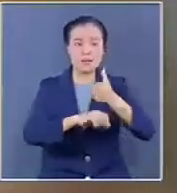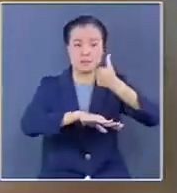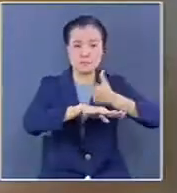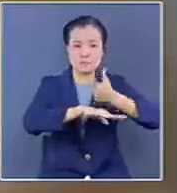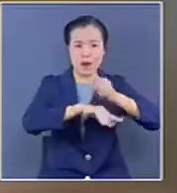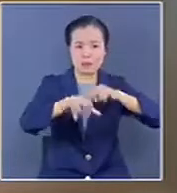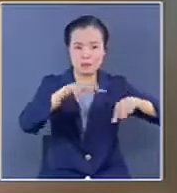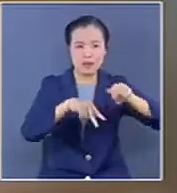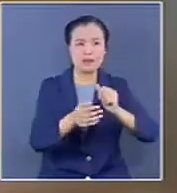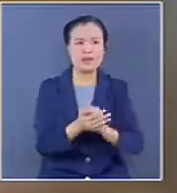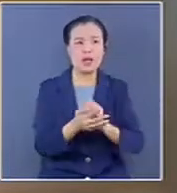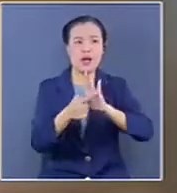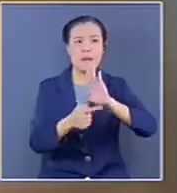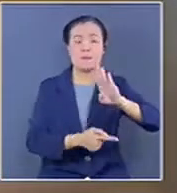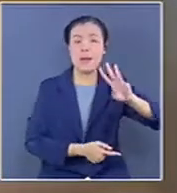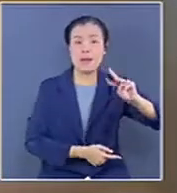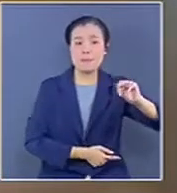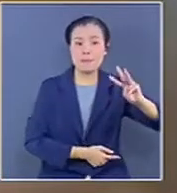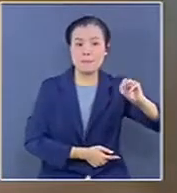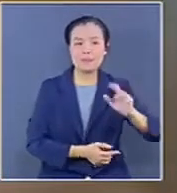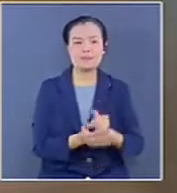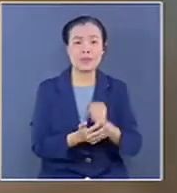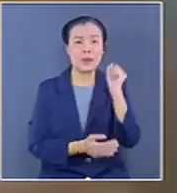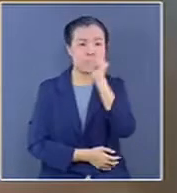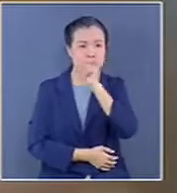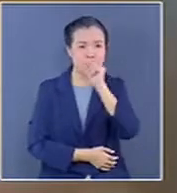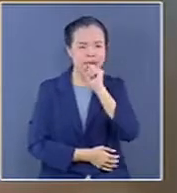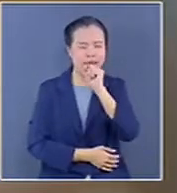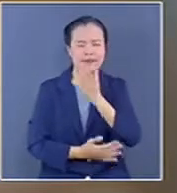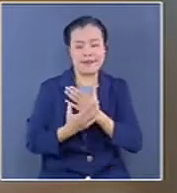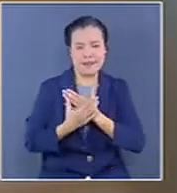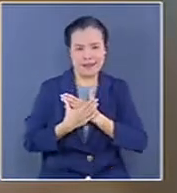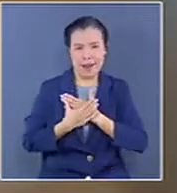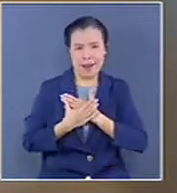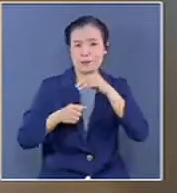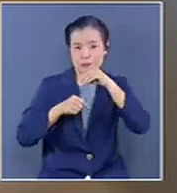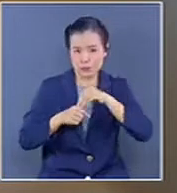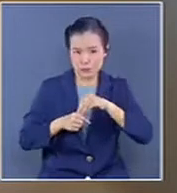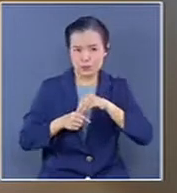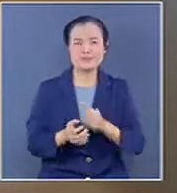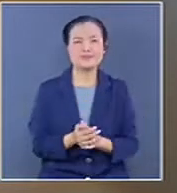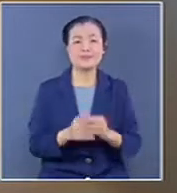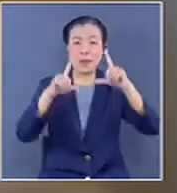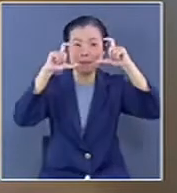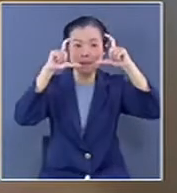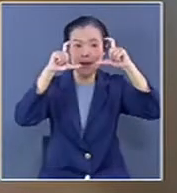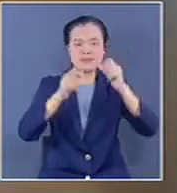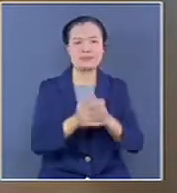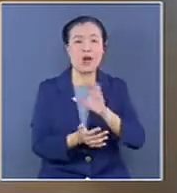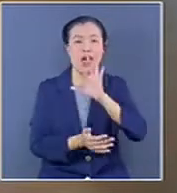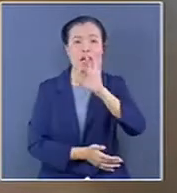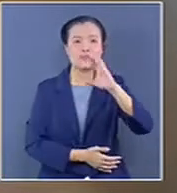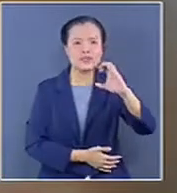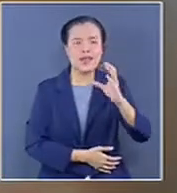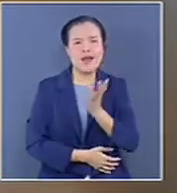อย่างแบมแบมก็อตเซเว่นค่ะแห่งเพลงแอบอินเลิฟมาแอบซ่อนในภาพอีกด้วยนะคะก็ทำเอาแฟนๆหลาย